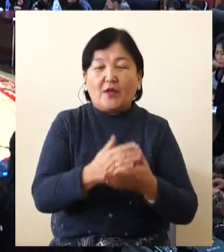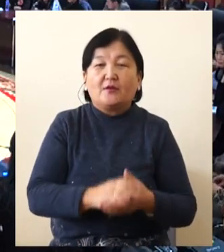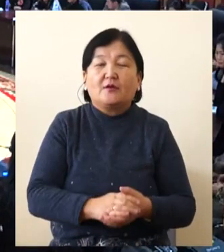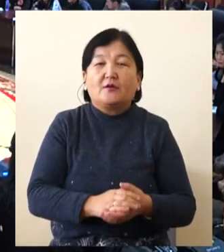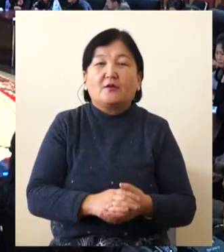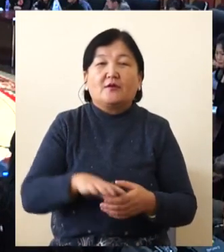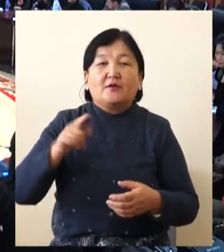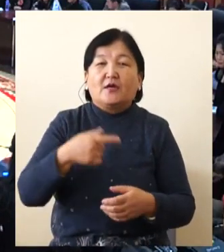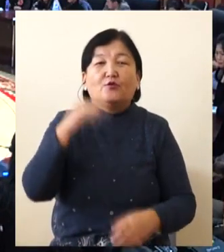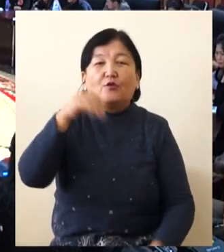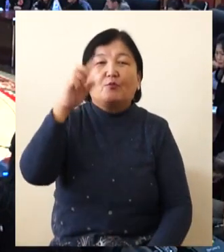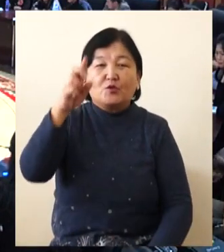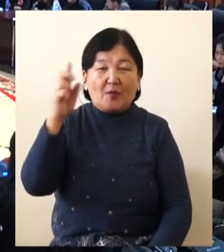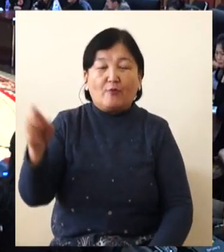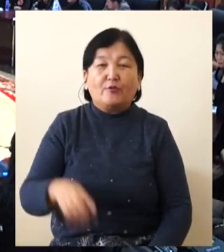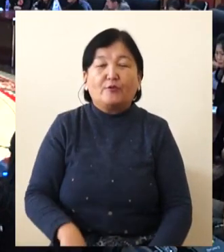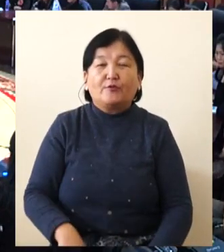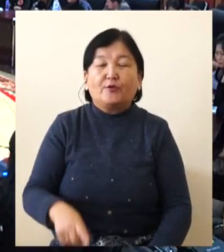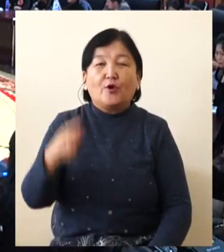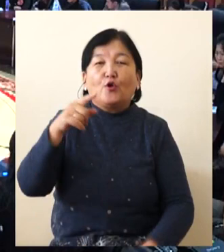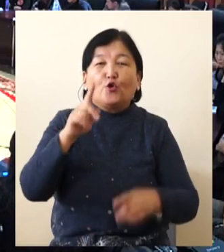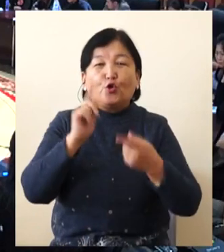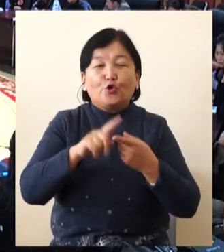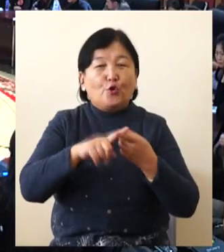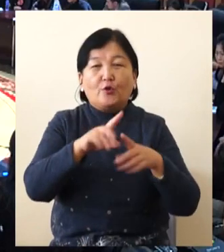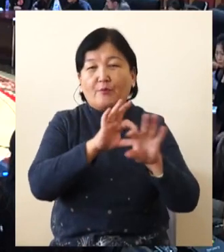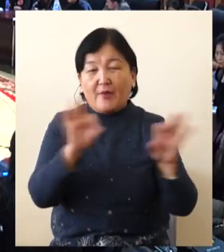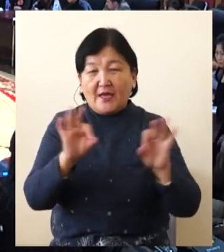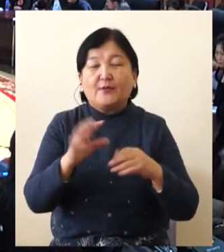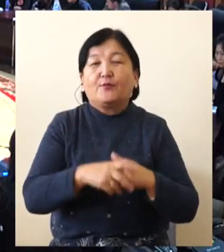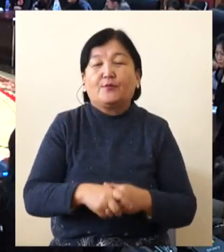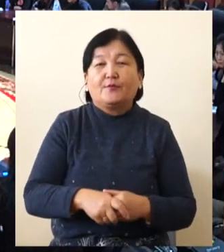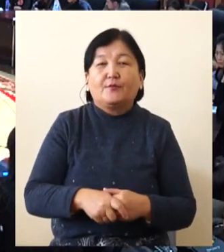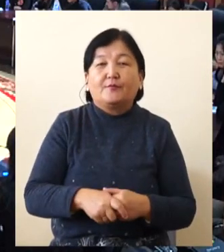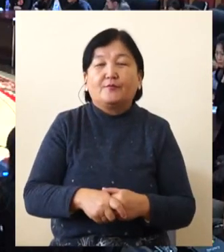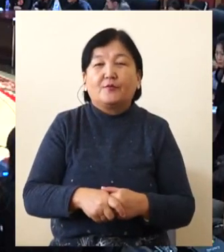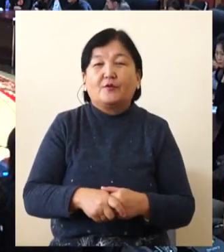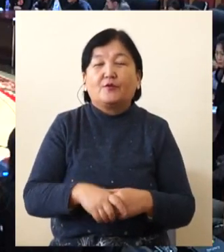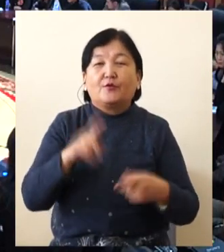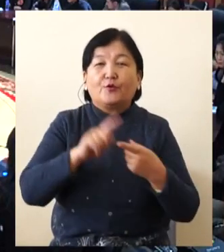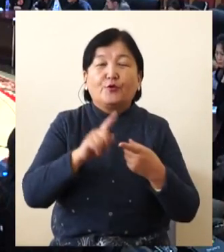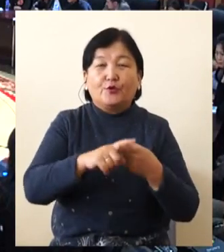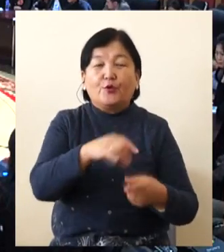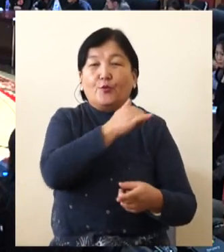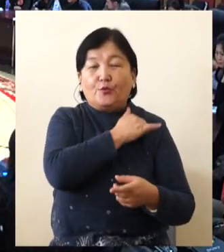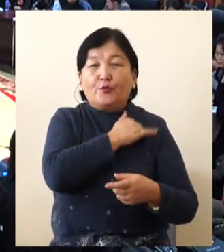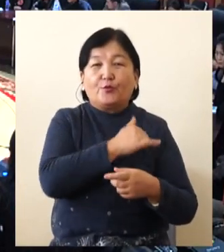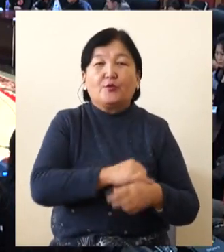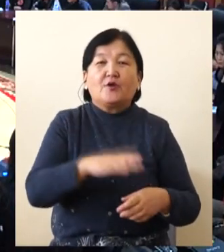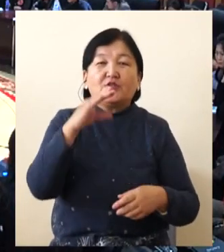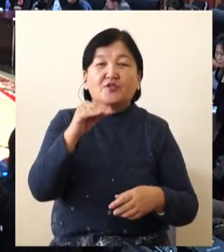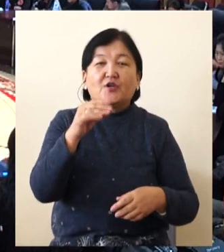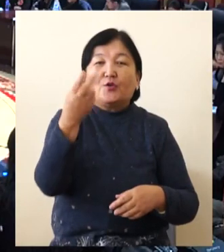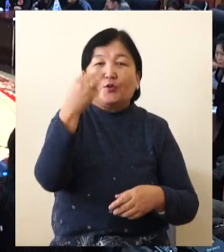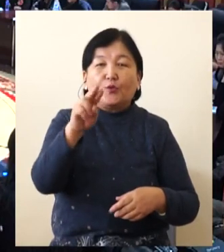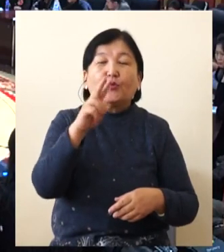бас байгуулах бол үндэ орон нутгад бол байхгүй байгаа. А гэхдээ талаас болгонгууд одоо орон нутгад гарсан өдрөө тухай жижиг том